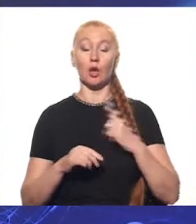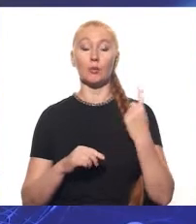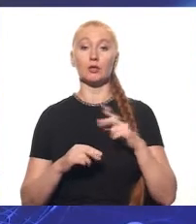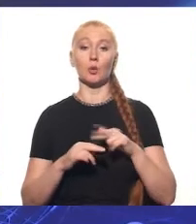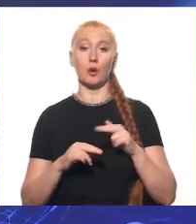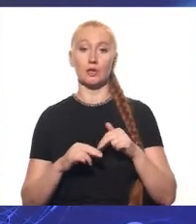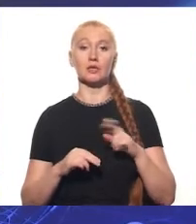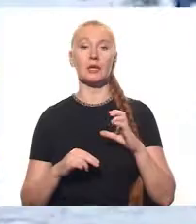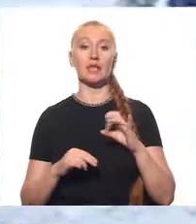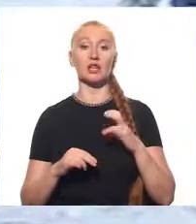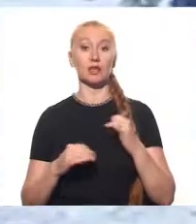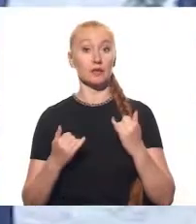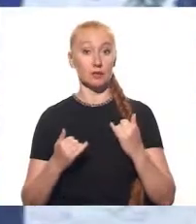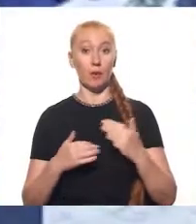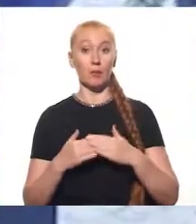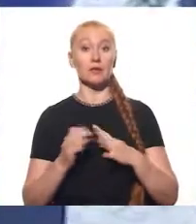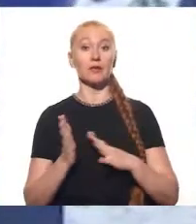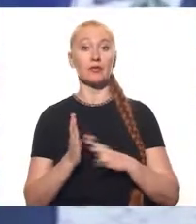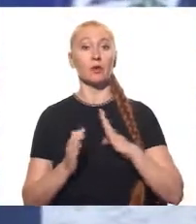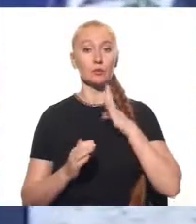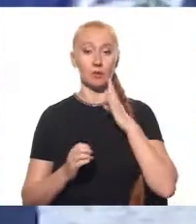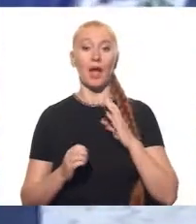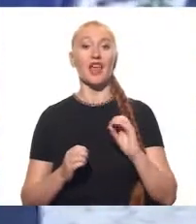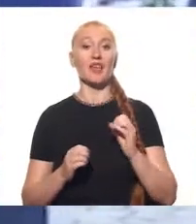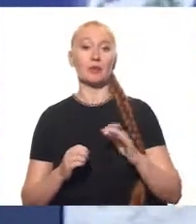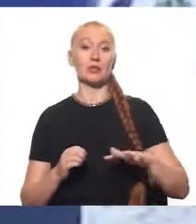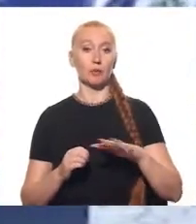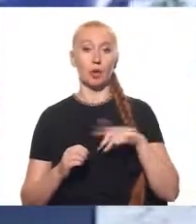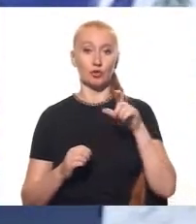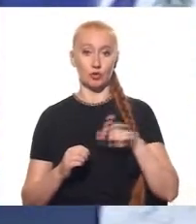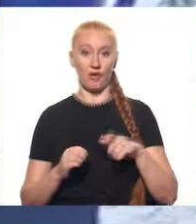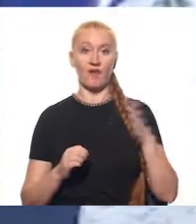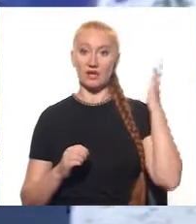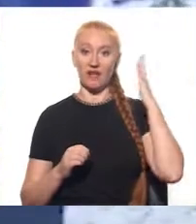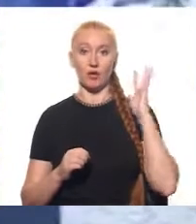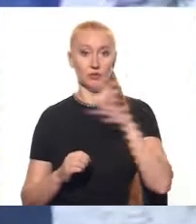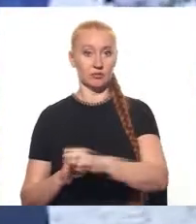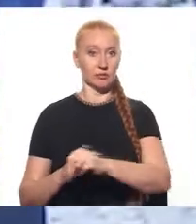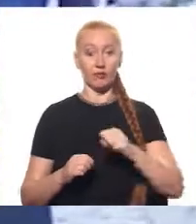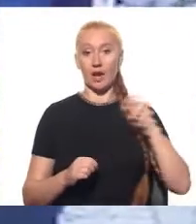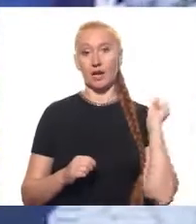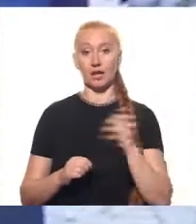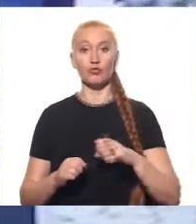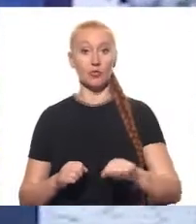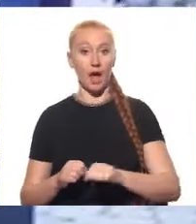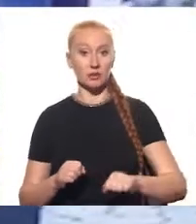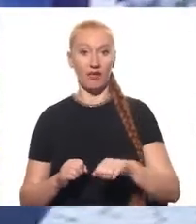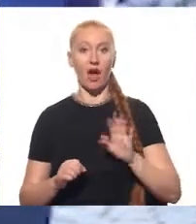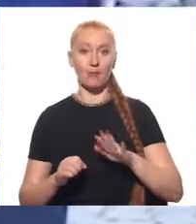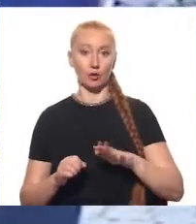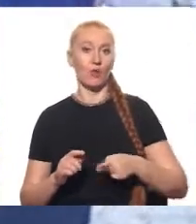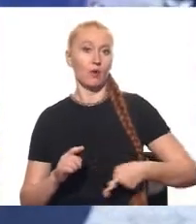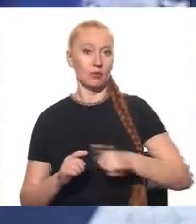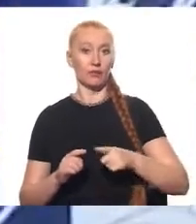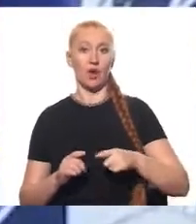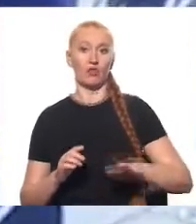Ганна Старчевська. Сьогодні близько 9 ранку на Європейській площі чоловік схопив жінку за волосся та кинув на асфальт. Потім вдарив ногою по